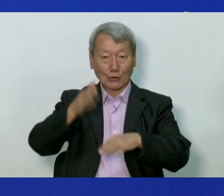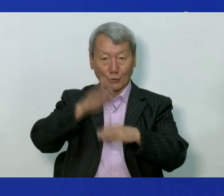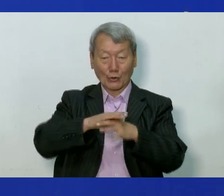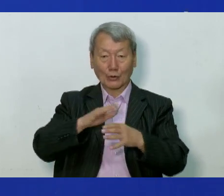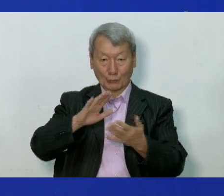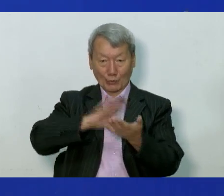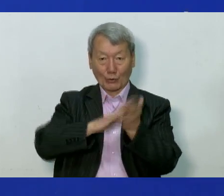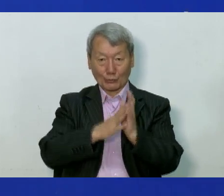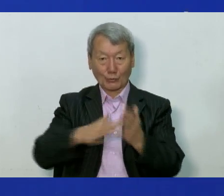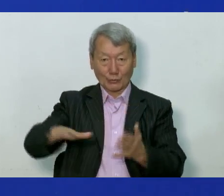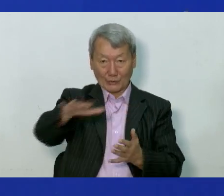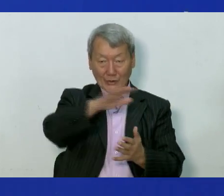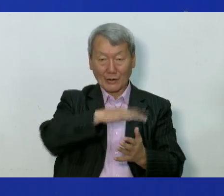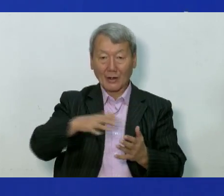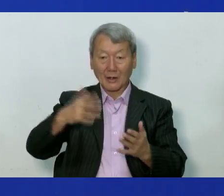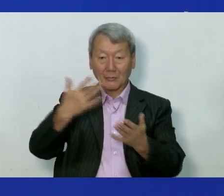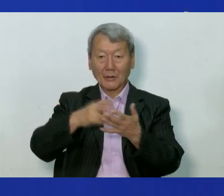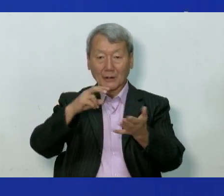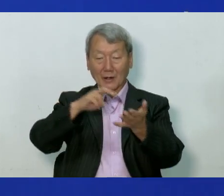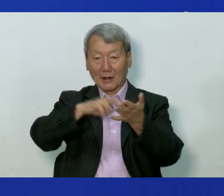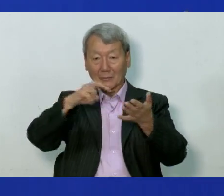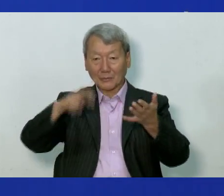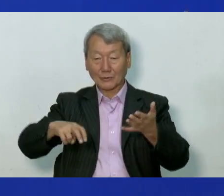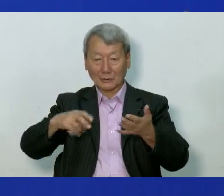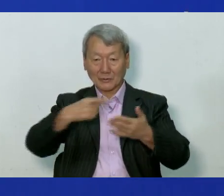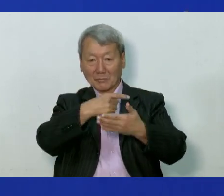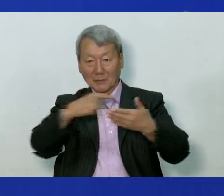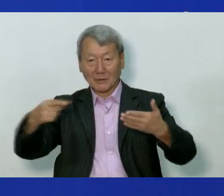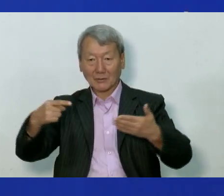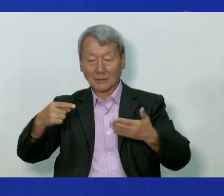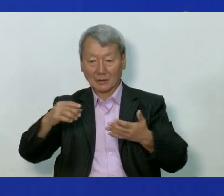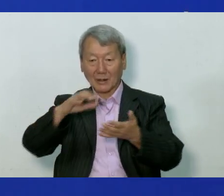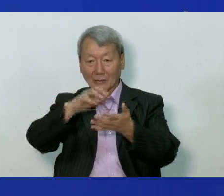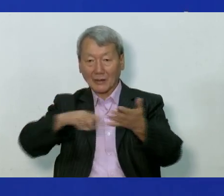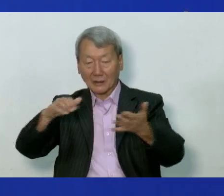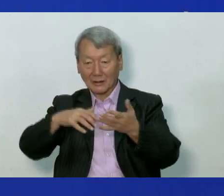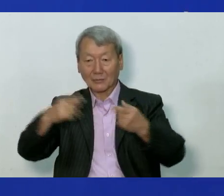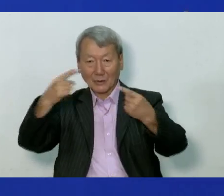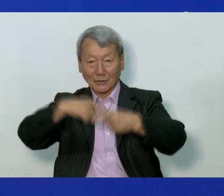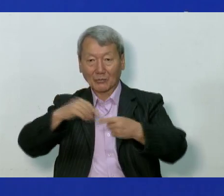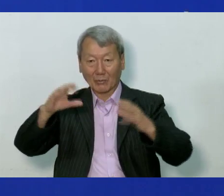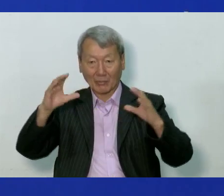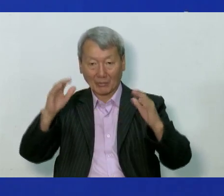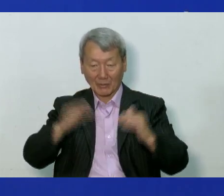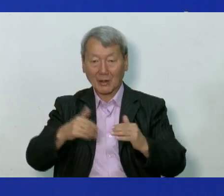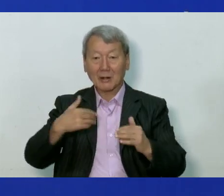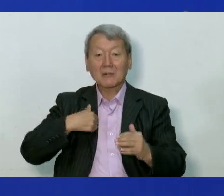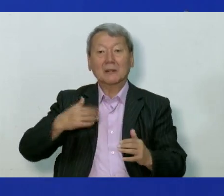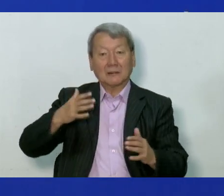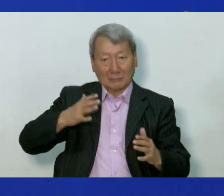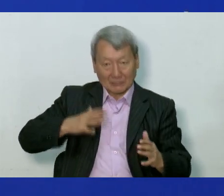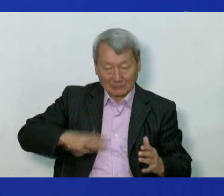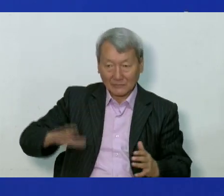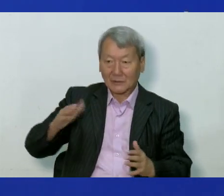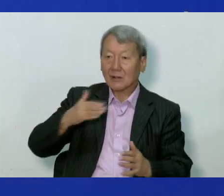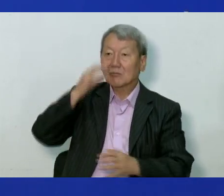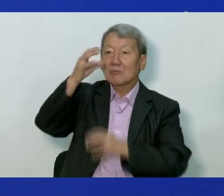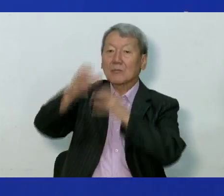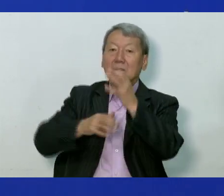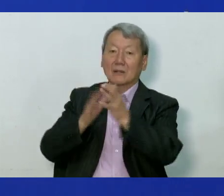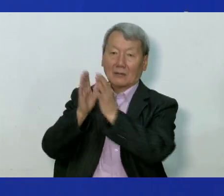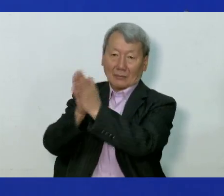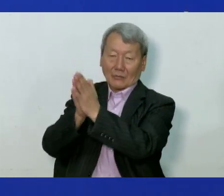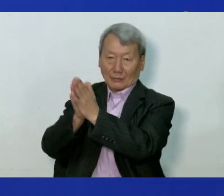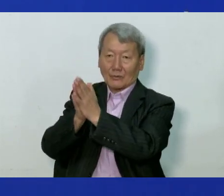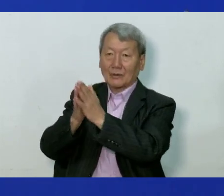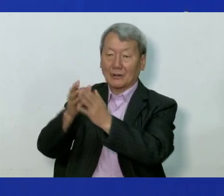сложившимися обстоятельствами и выпадением доходов по налогам и таможне, мы были вынуждены обратиться к международным